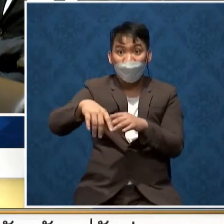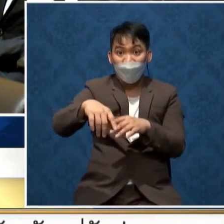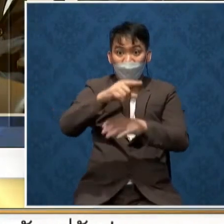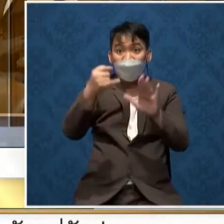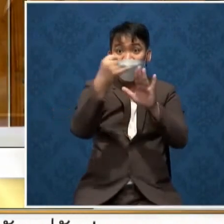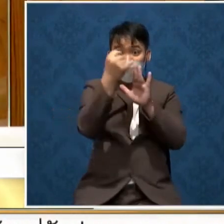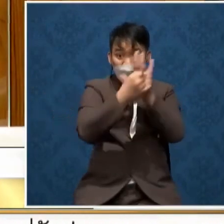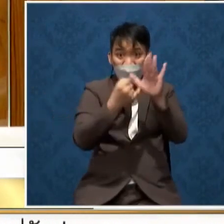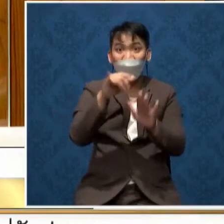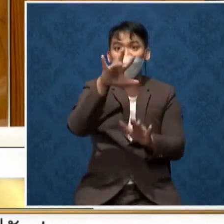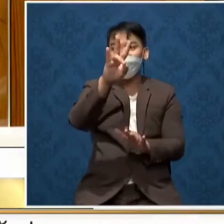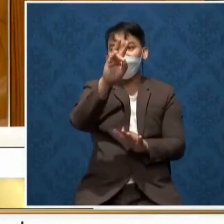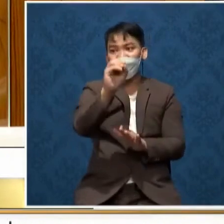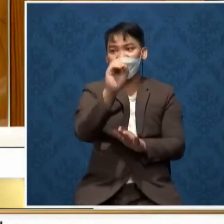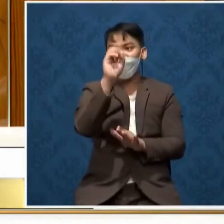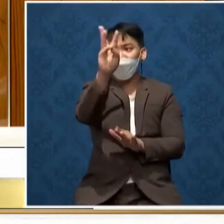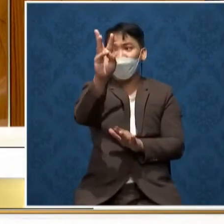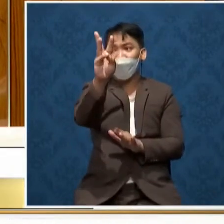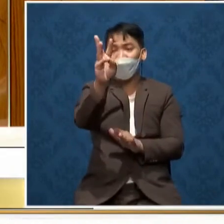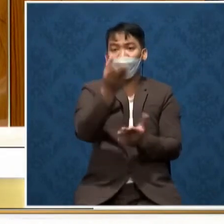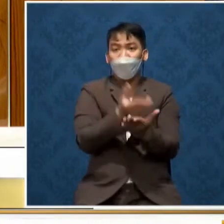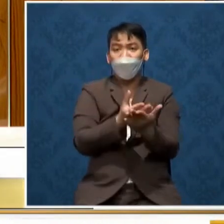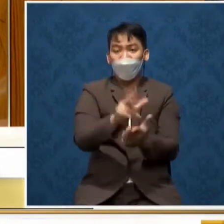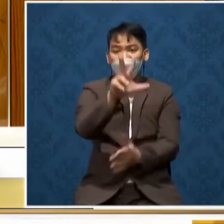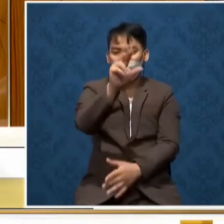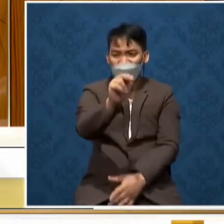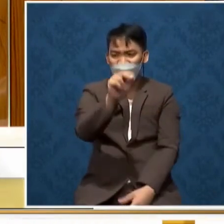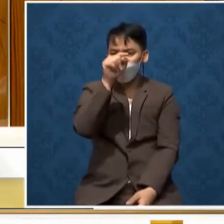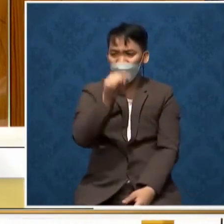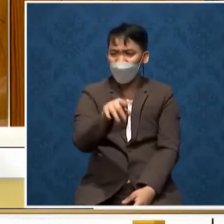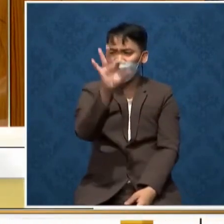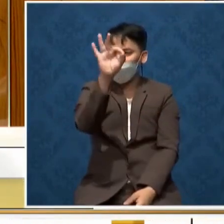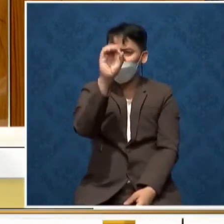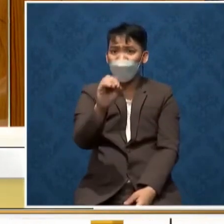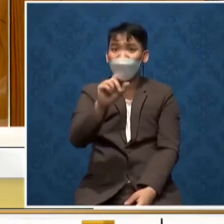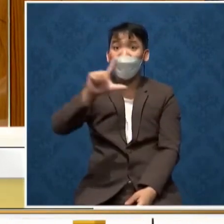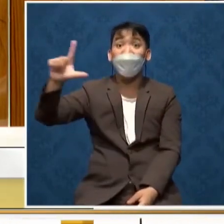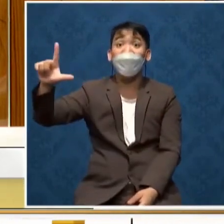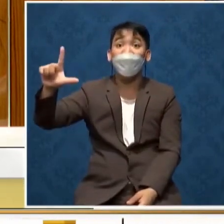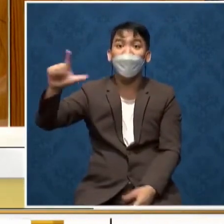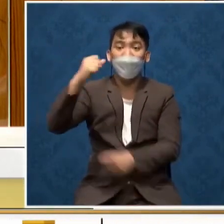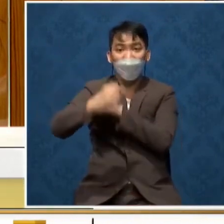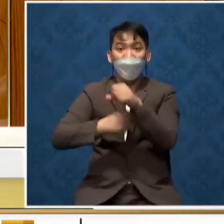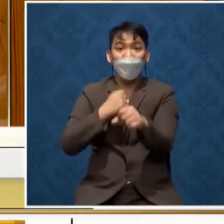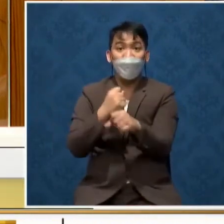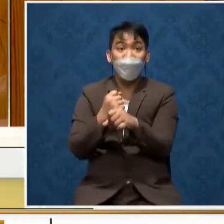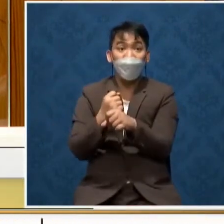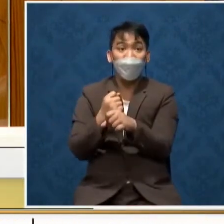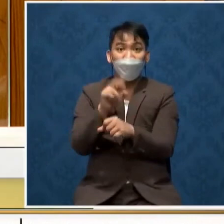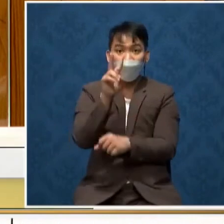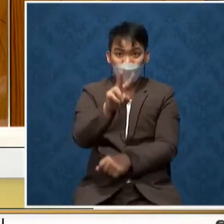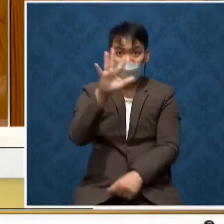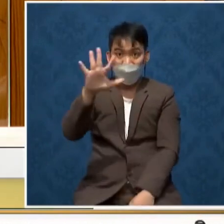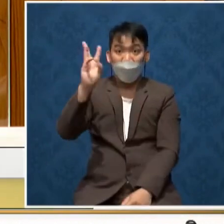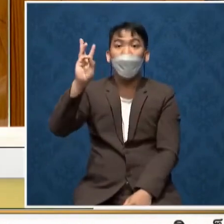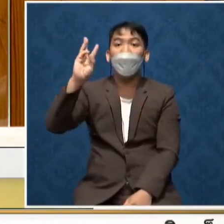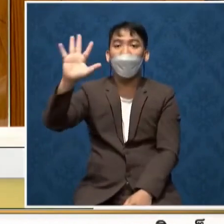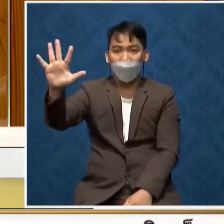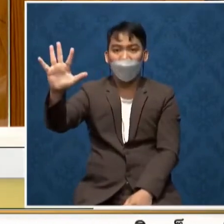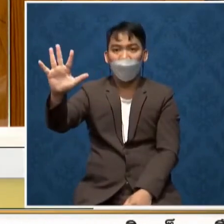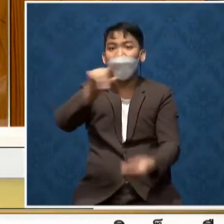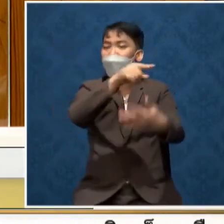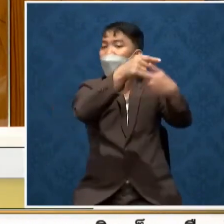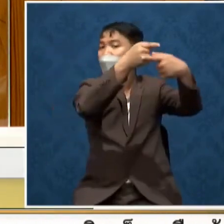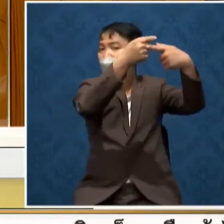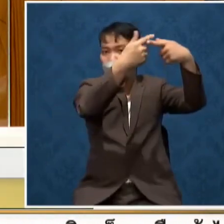นะครับจำนวนเงิน 30.90 ล้านบาทในปีงบประมาณพ.ศ. 2565อันนี้ก็คือตัวอ